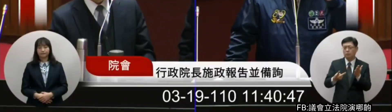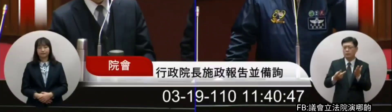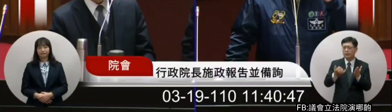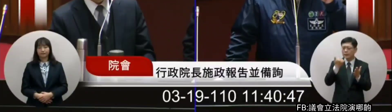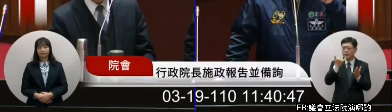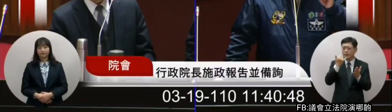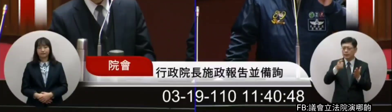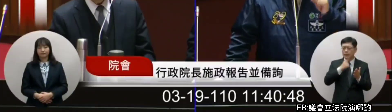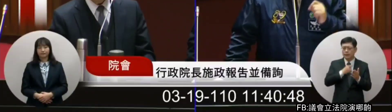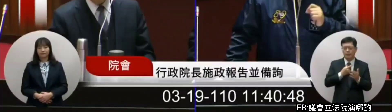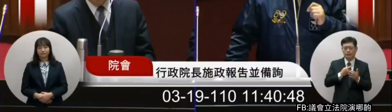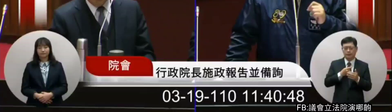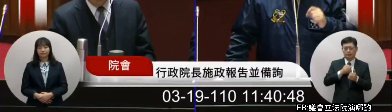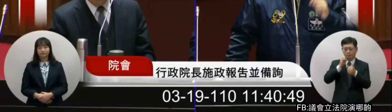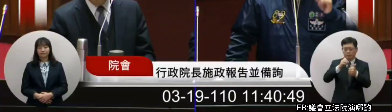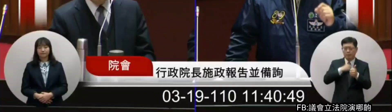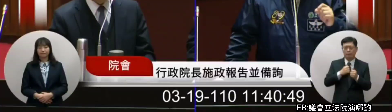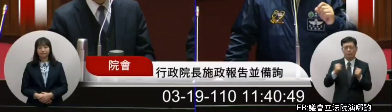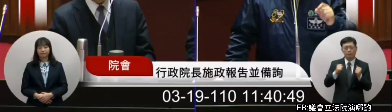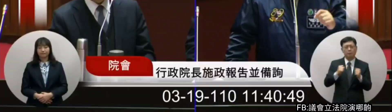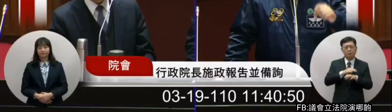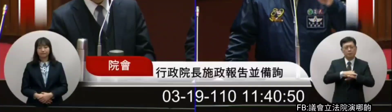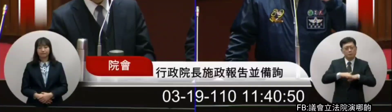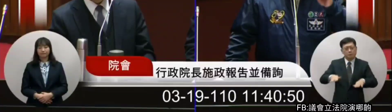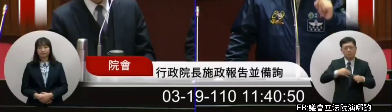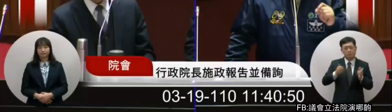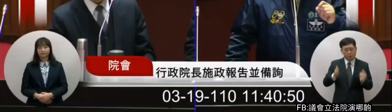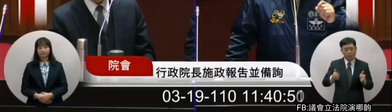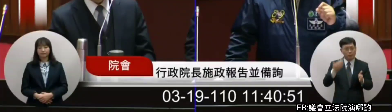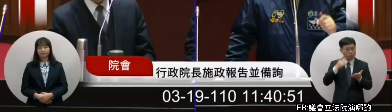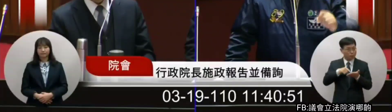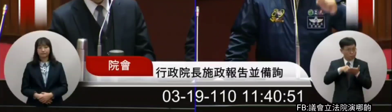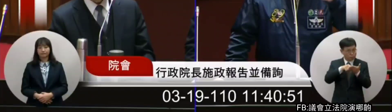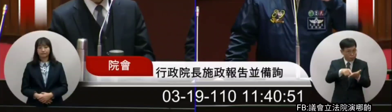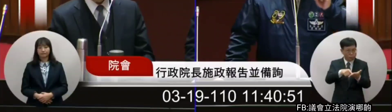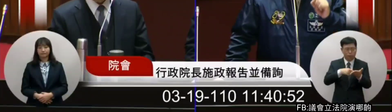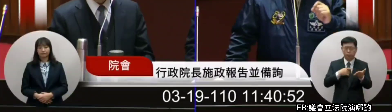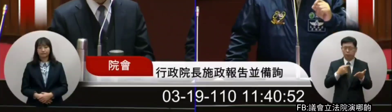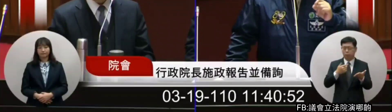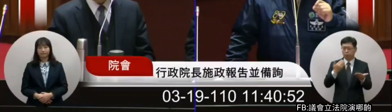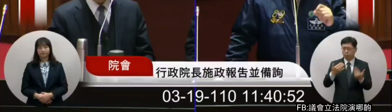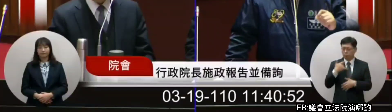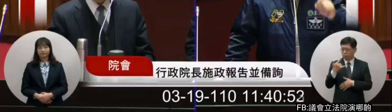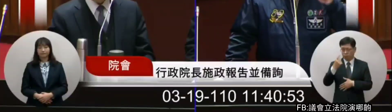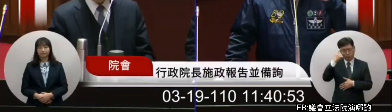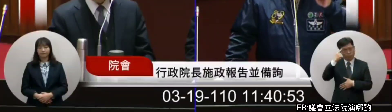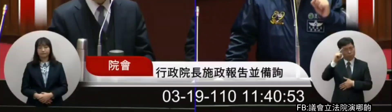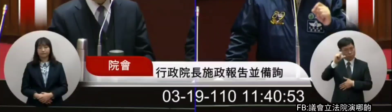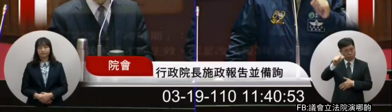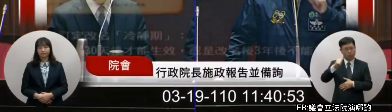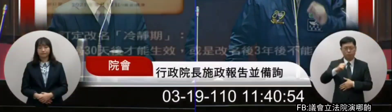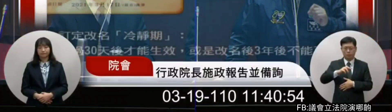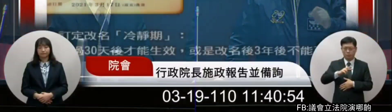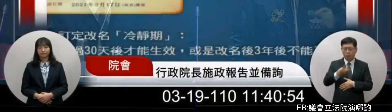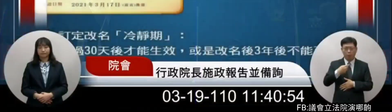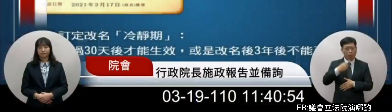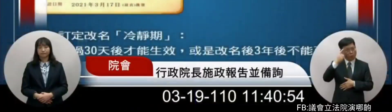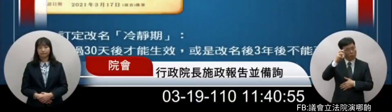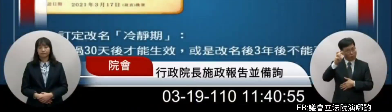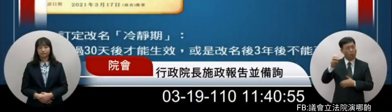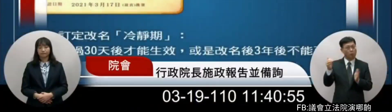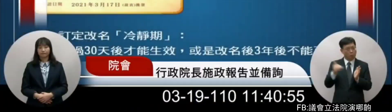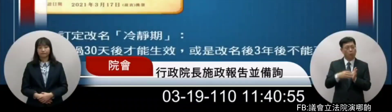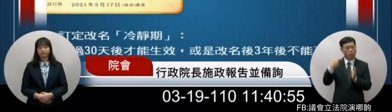所谓的冷静期，譬如说你来申请，经过15天。甚至于30天以后，